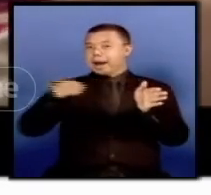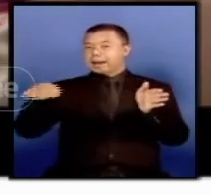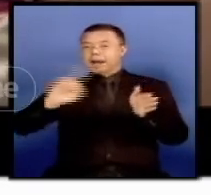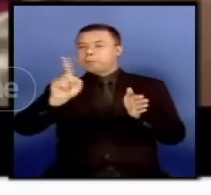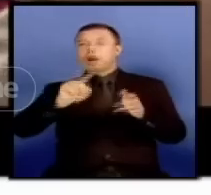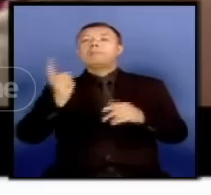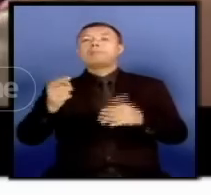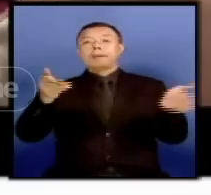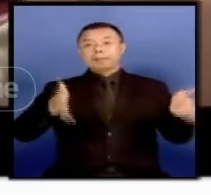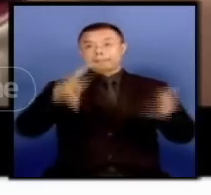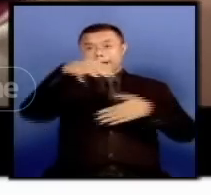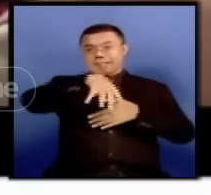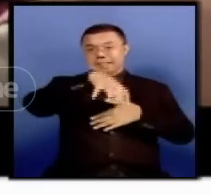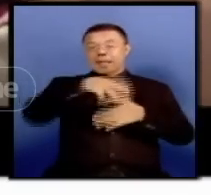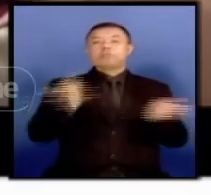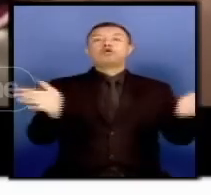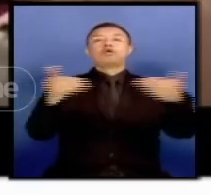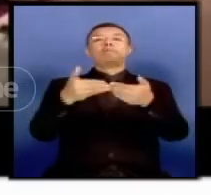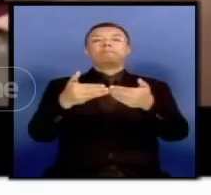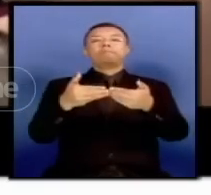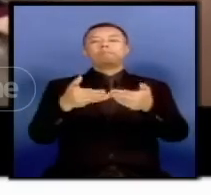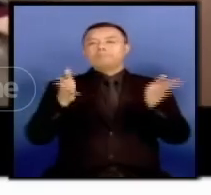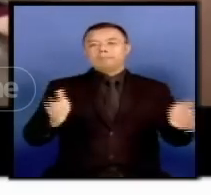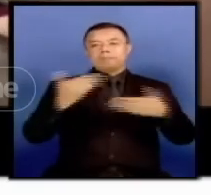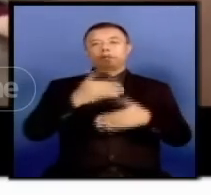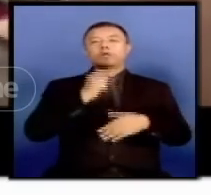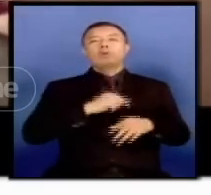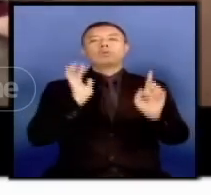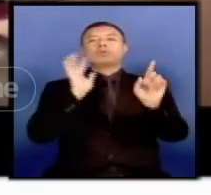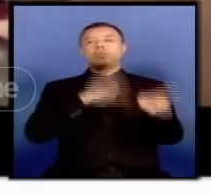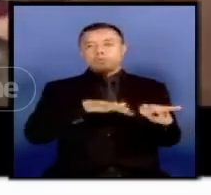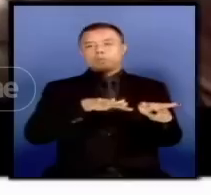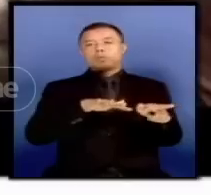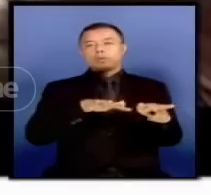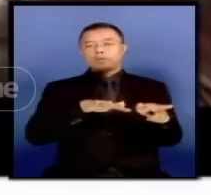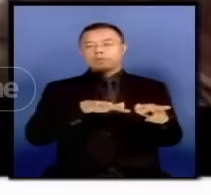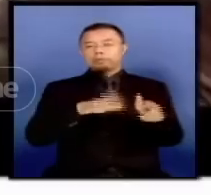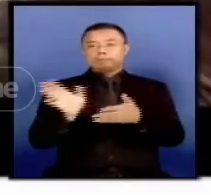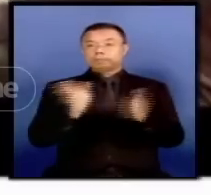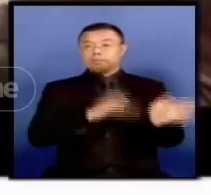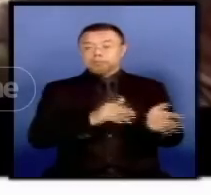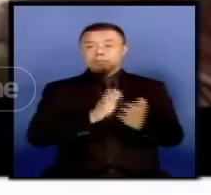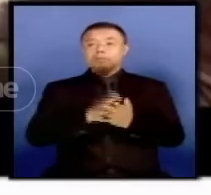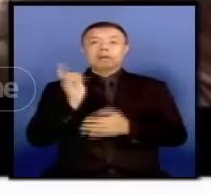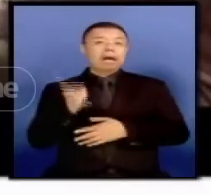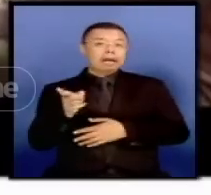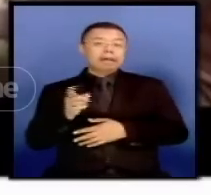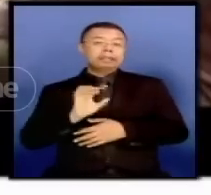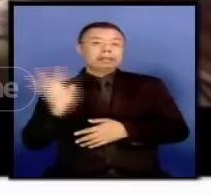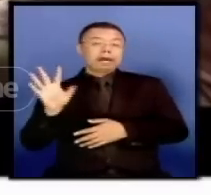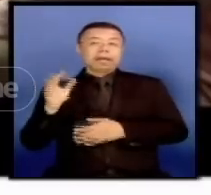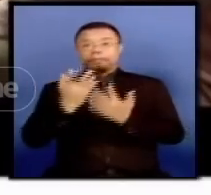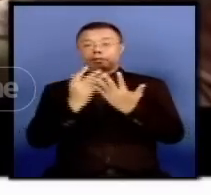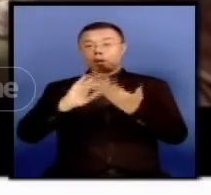akan menggunakan ataupun menutup sejumlah ruas jalan di beberapa area. Dan juga ada juga komunitas